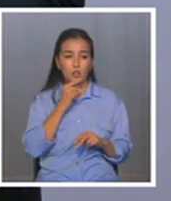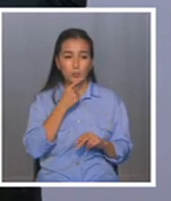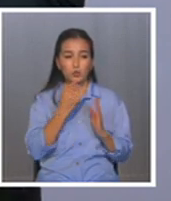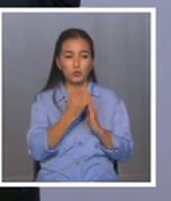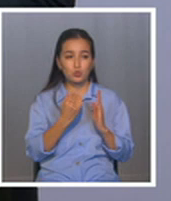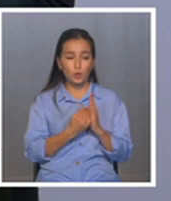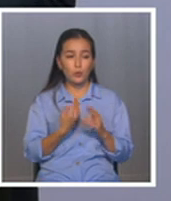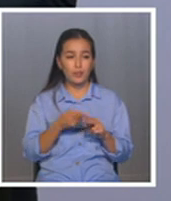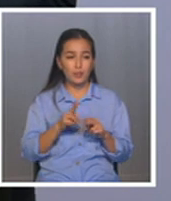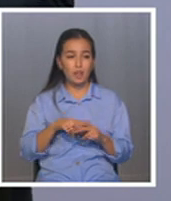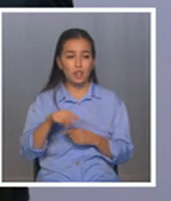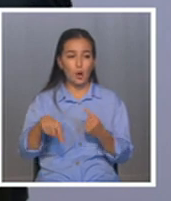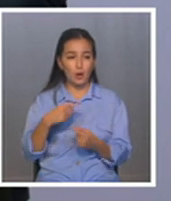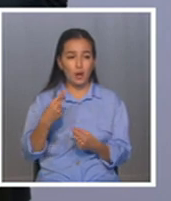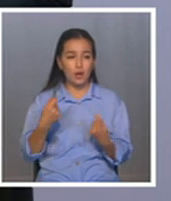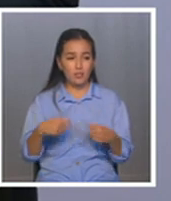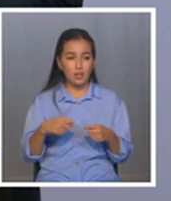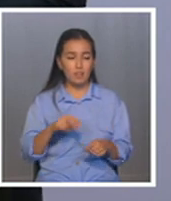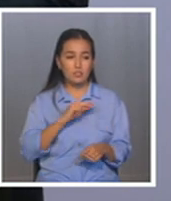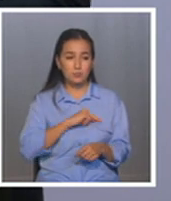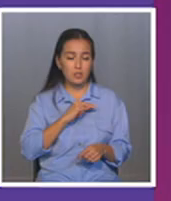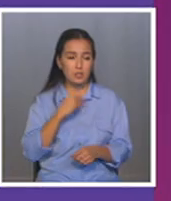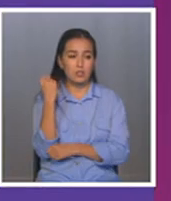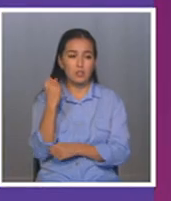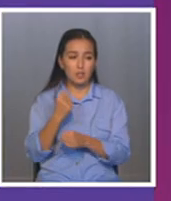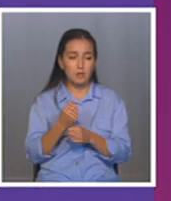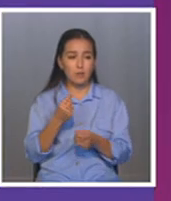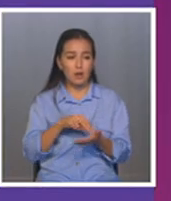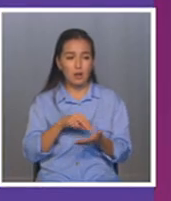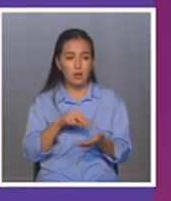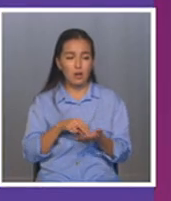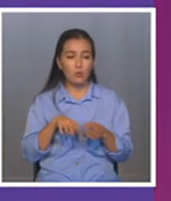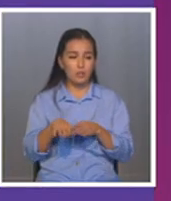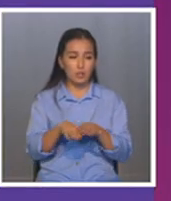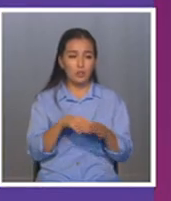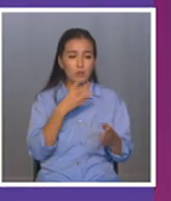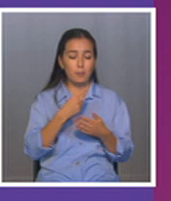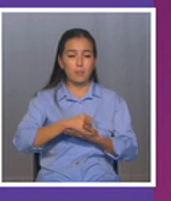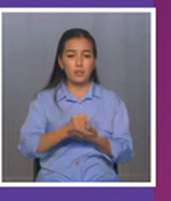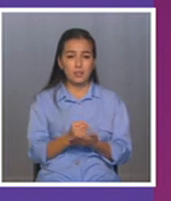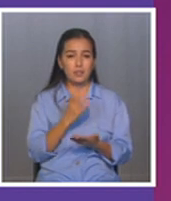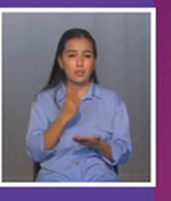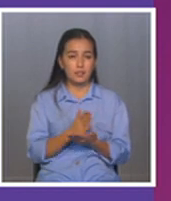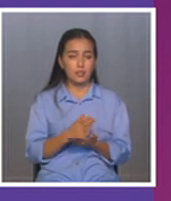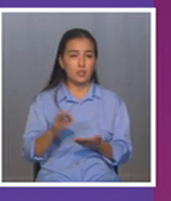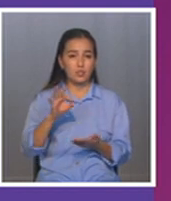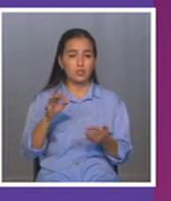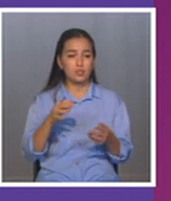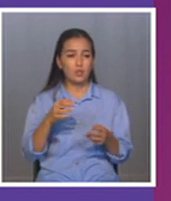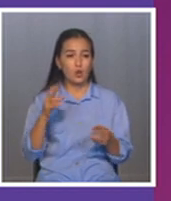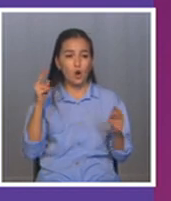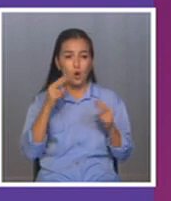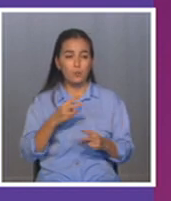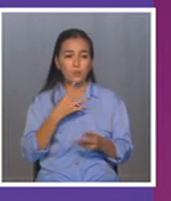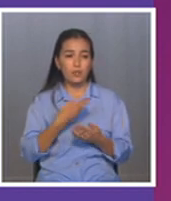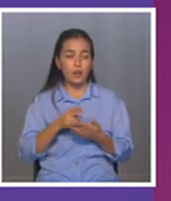тауарлар мен қызметтердің бағасы орталықтан берген нұсқау негізінде бекітіледі деген жаңағы ұғымның